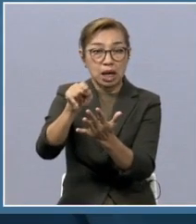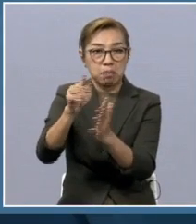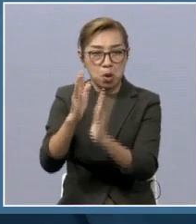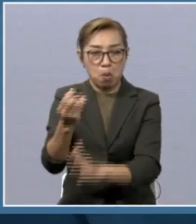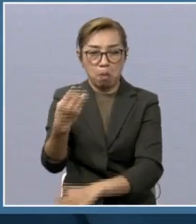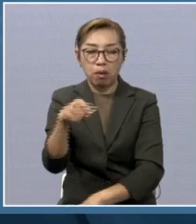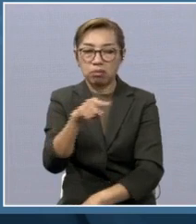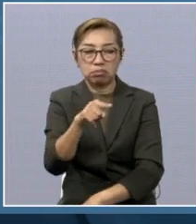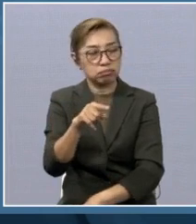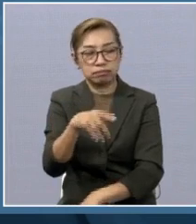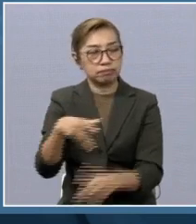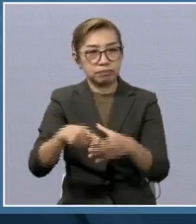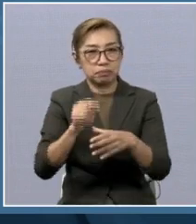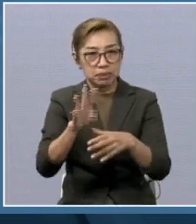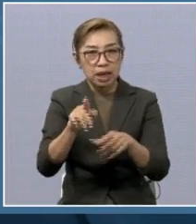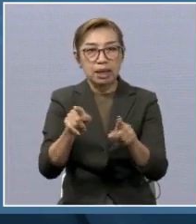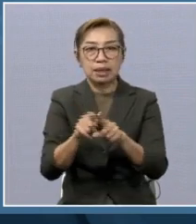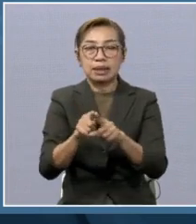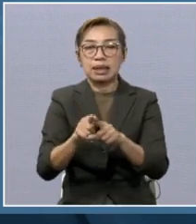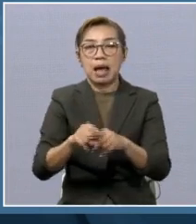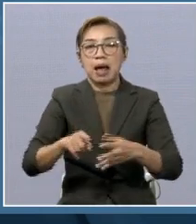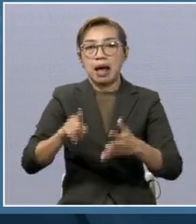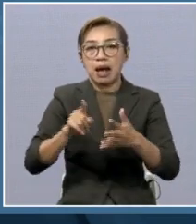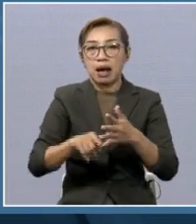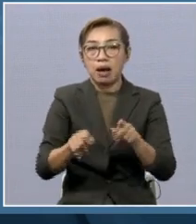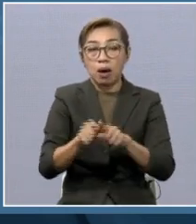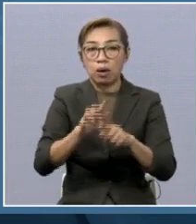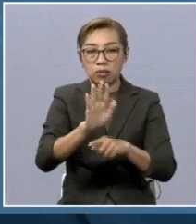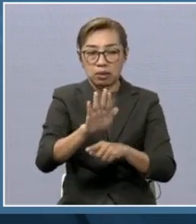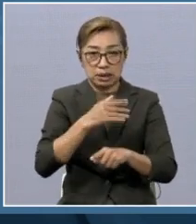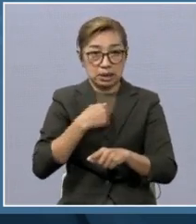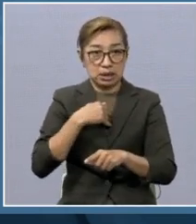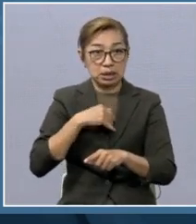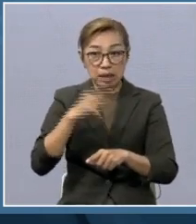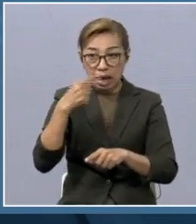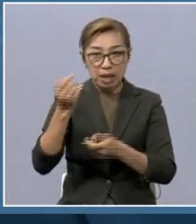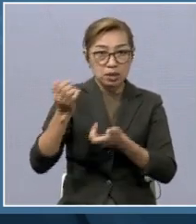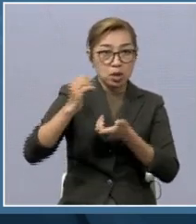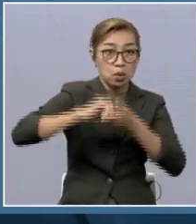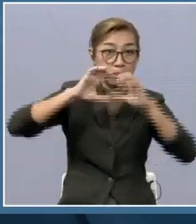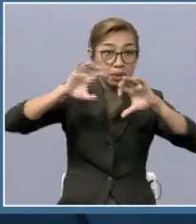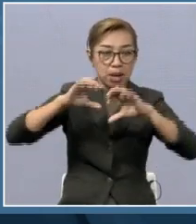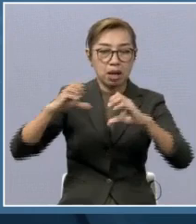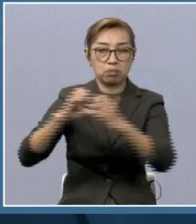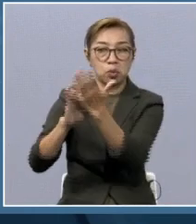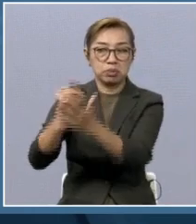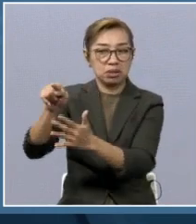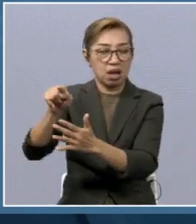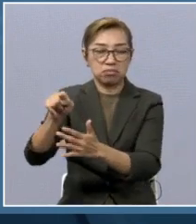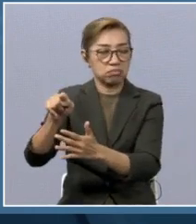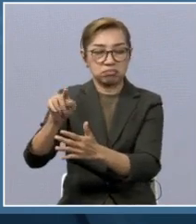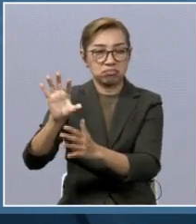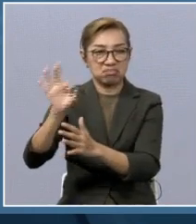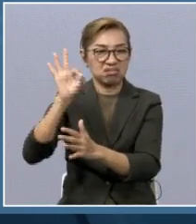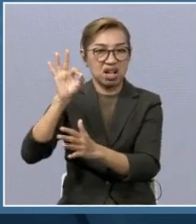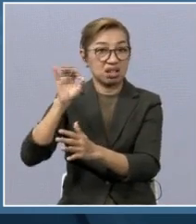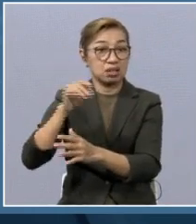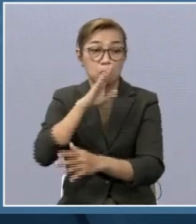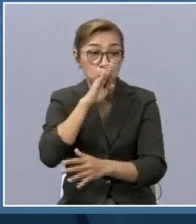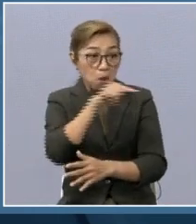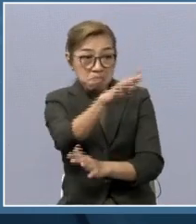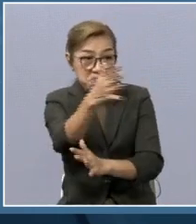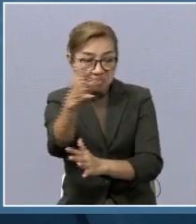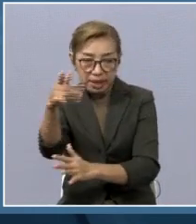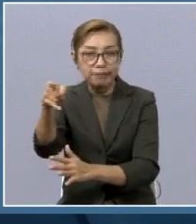ว่าภูมิใจไทยจะเป็นพรรคท้ายๆที่เพื่อไทยเลือกมาร่วมรัฐบาลแผลเก่าแค้นฝังหุ่นเมื่อปี5051